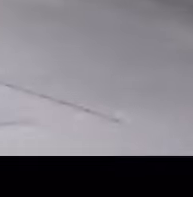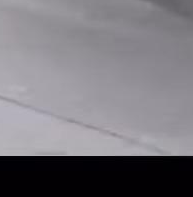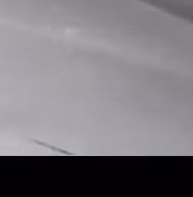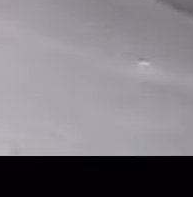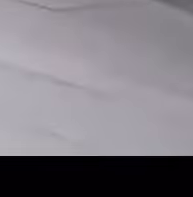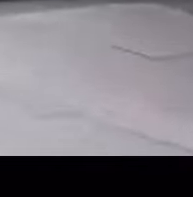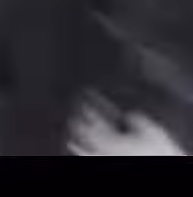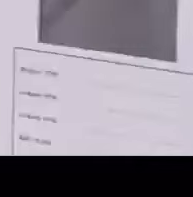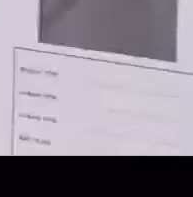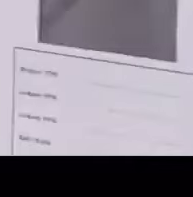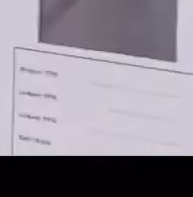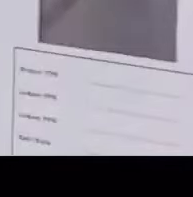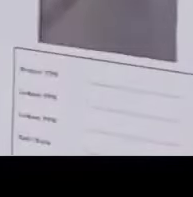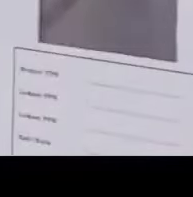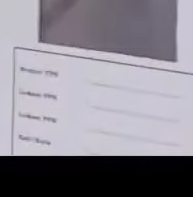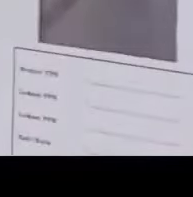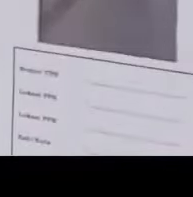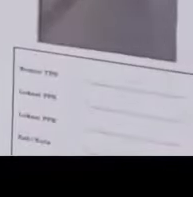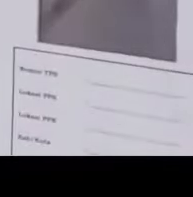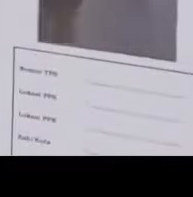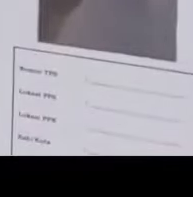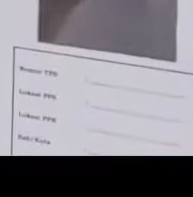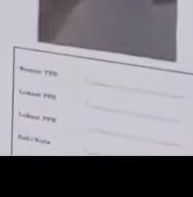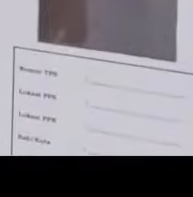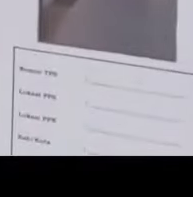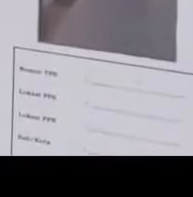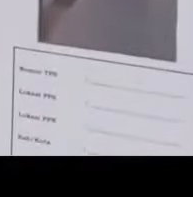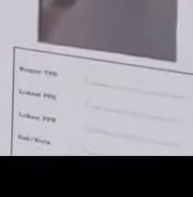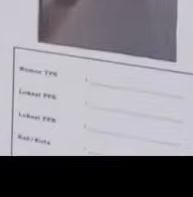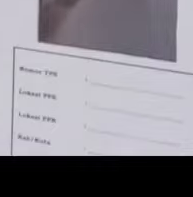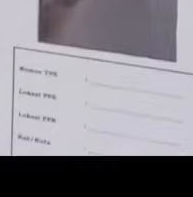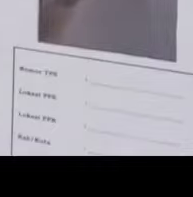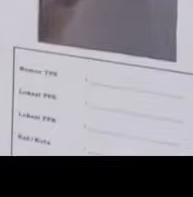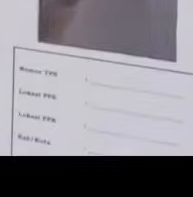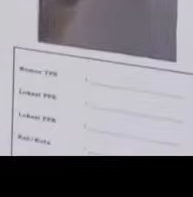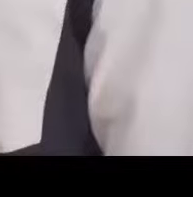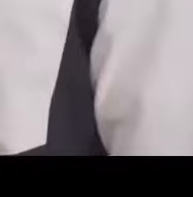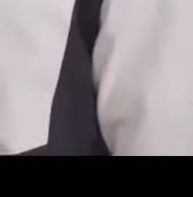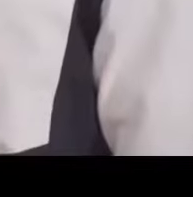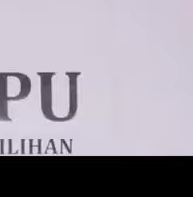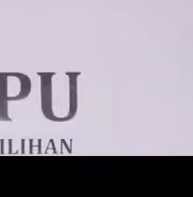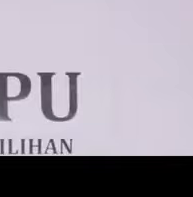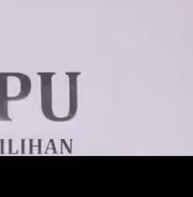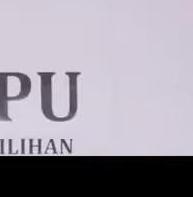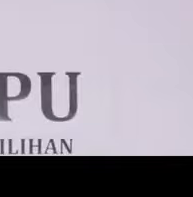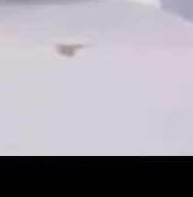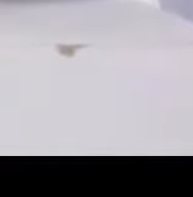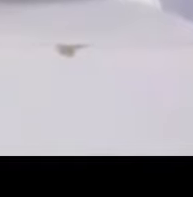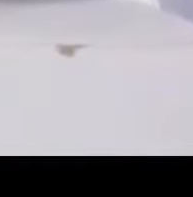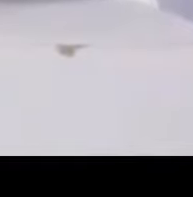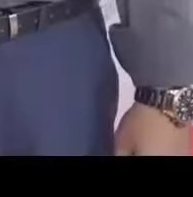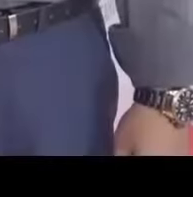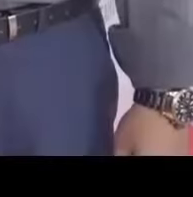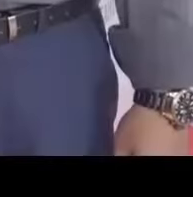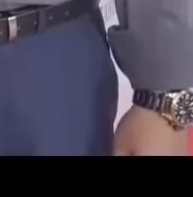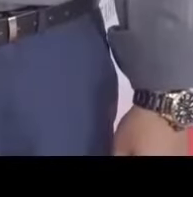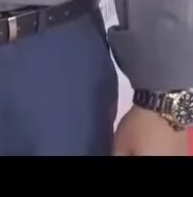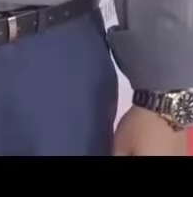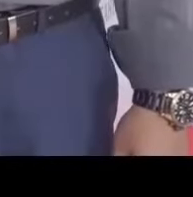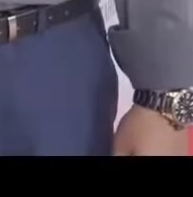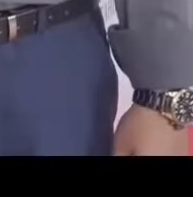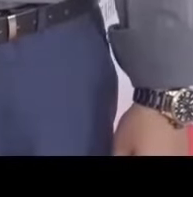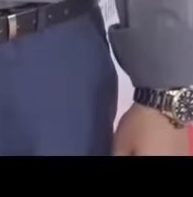kita hadapi. Kita punya kekuatan. Dengan satu suara, kita bisa menentukan arah masa depan Jawa Barat. Datang